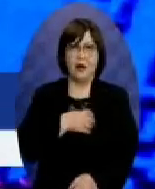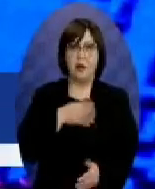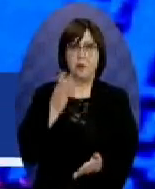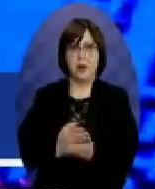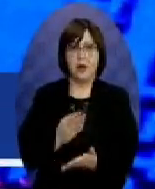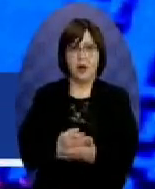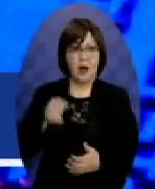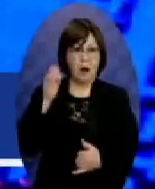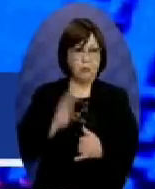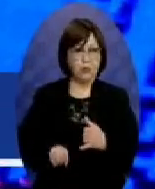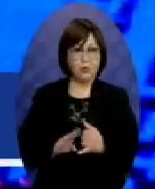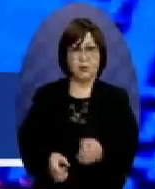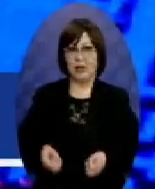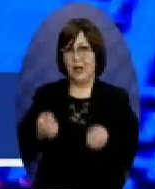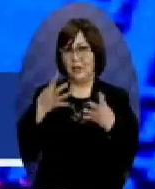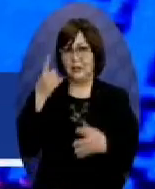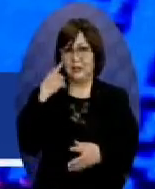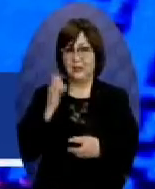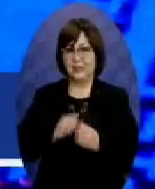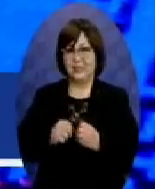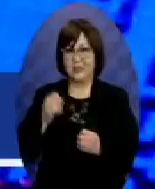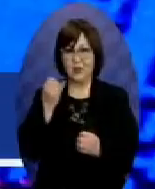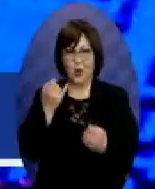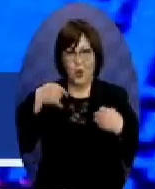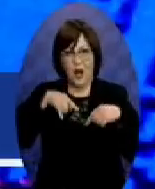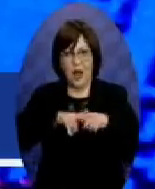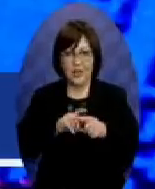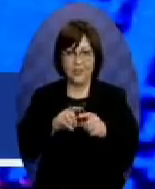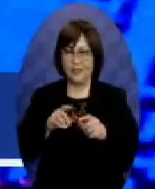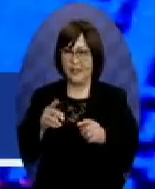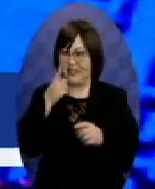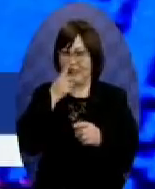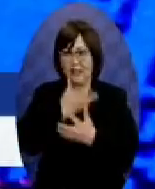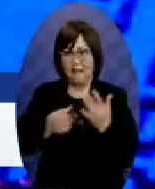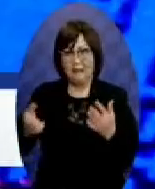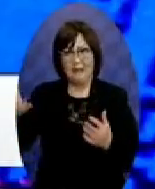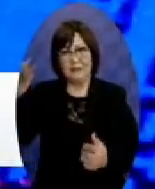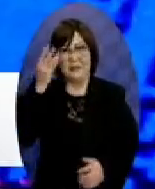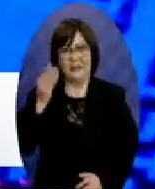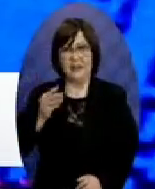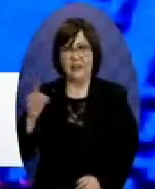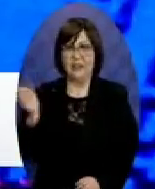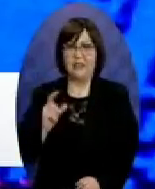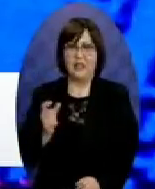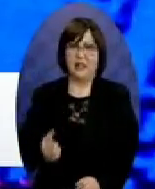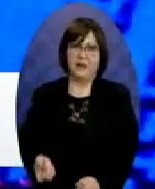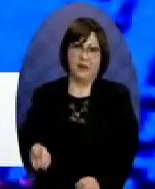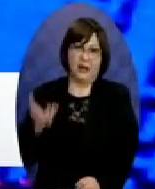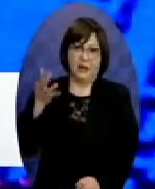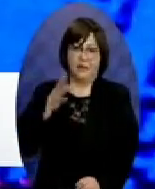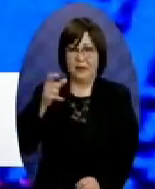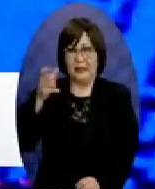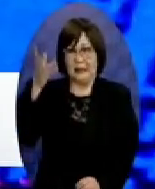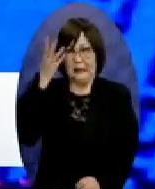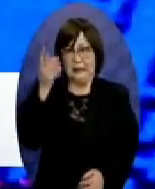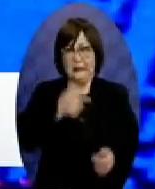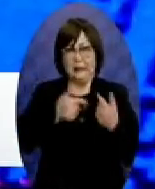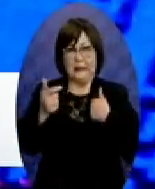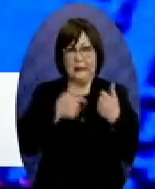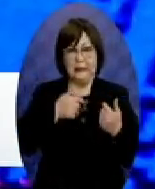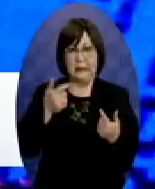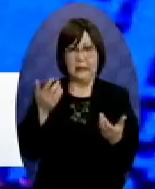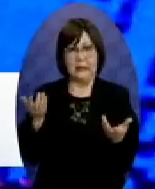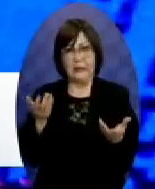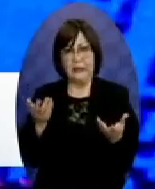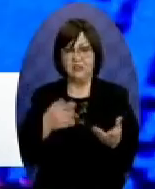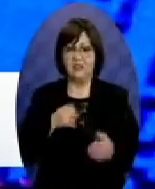хамгийн сүүлд гаргасан загвар нь бас хизээ бас ирээнд дуурайлгаж хуурамчаар хийгээд зах зээл нэвтрүүлээд оруулаад ирэх болов гэдэг та санаа зовж байгаагаа ийм